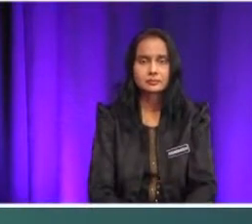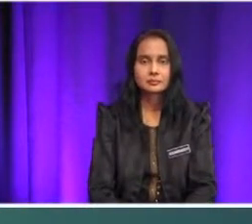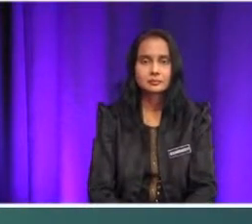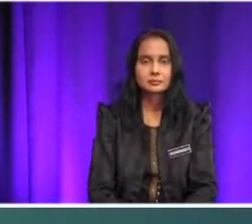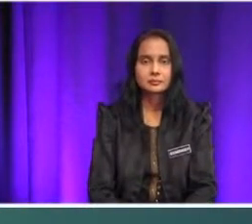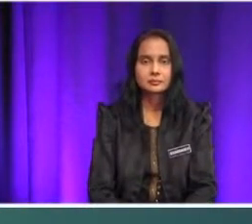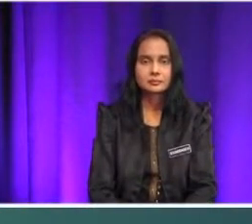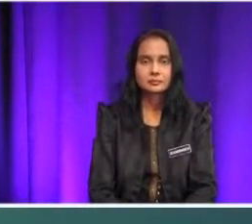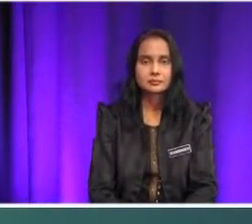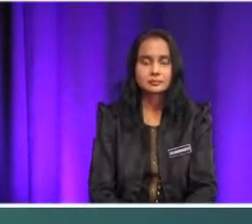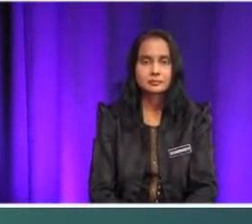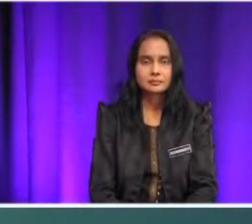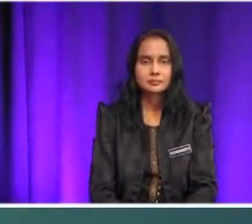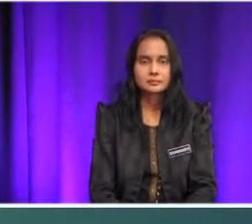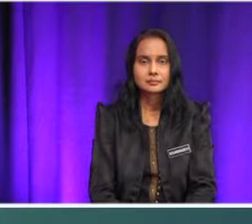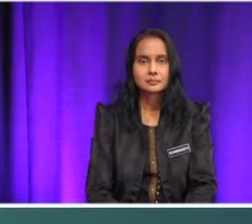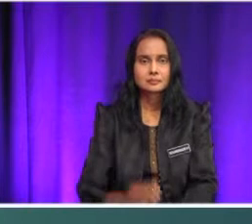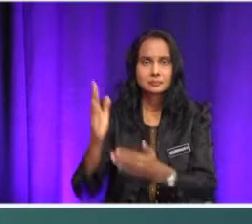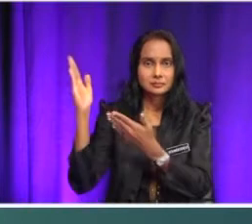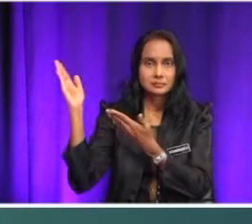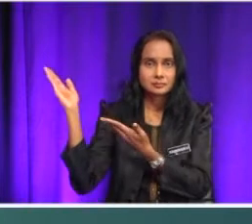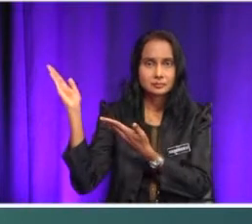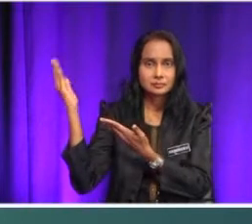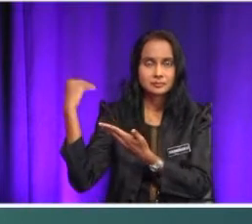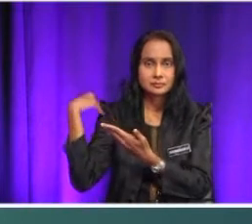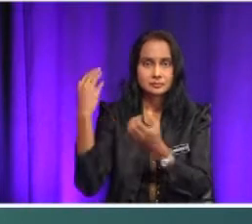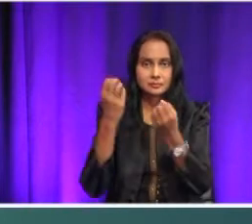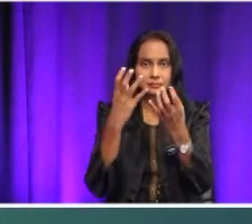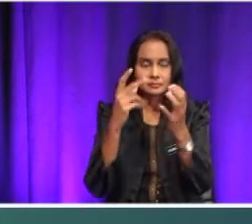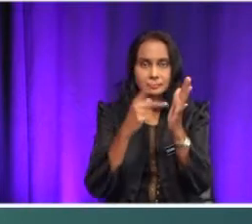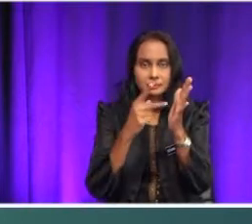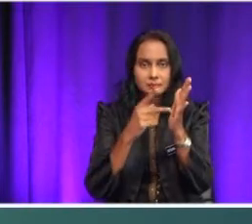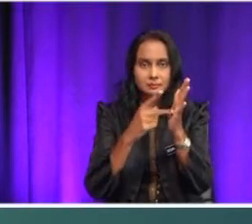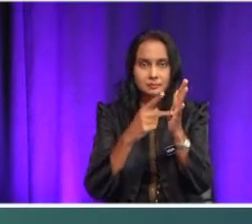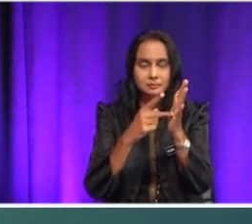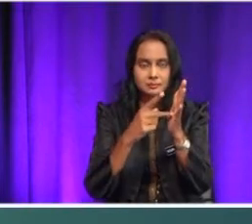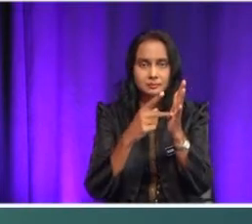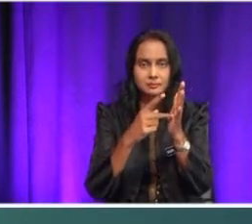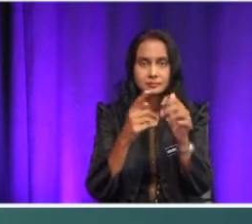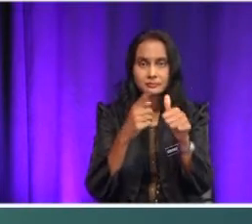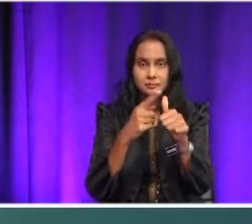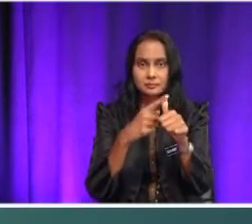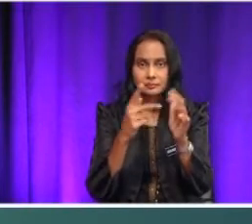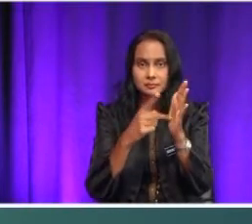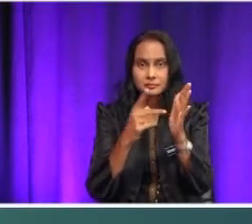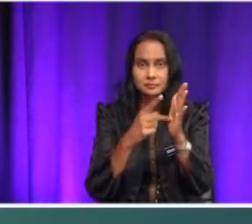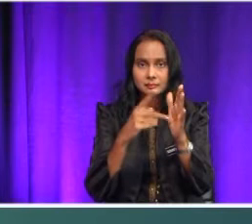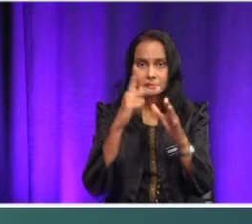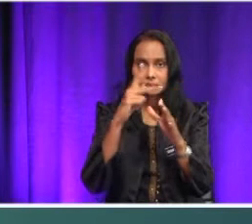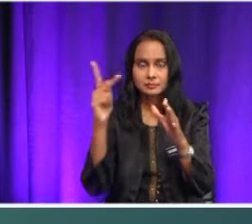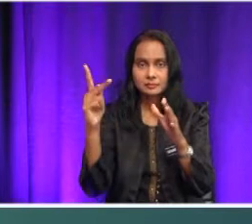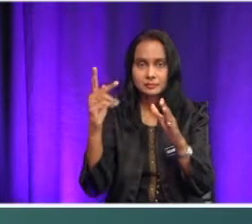beberapa pengin tahu yang pertamanya ialah mengira keluaran